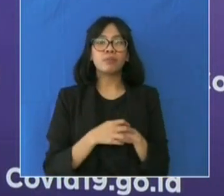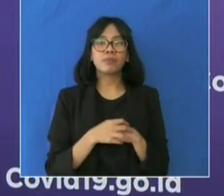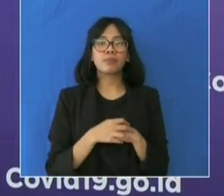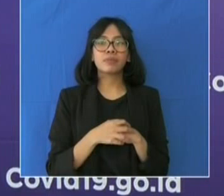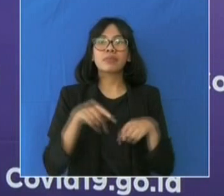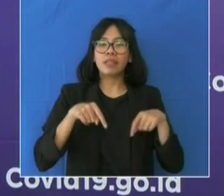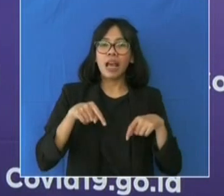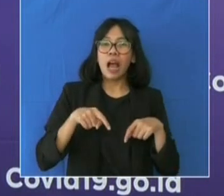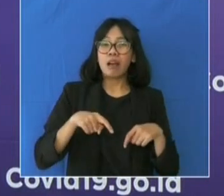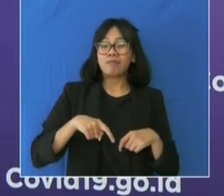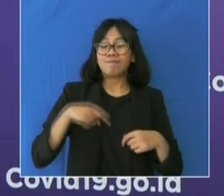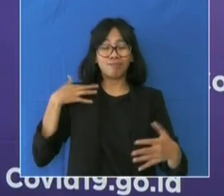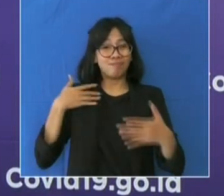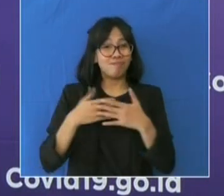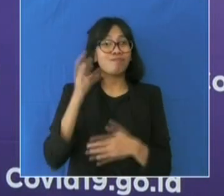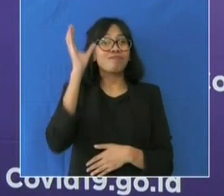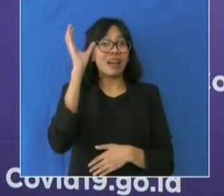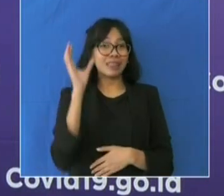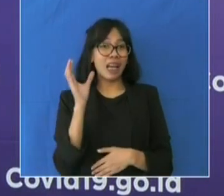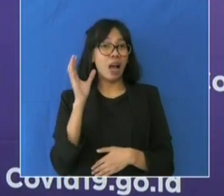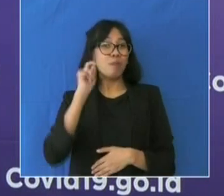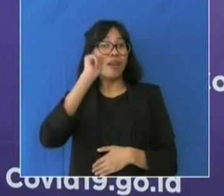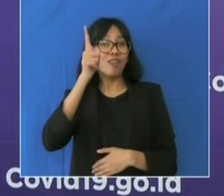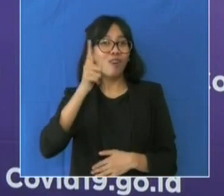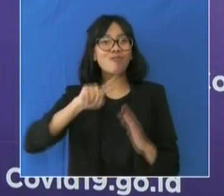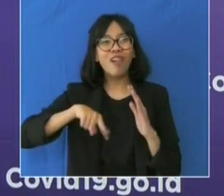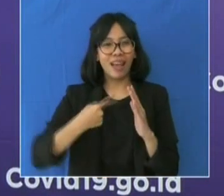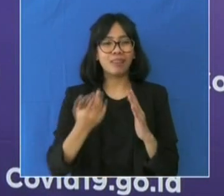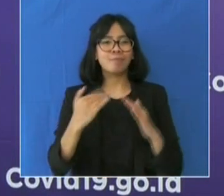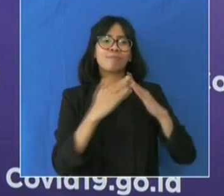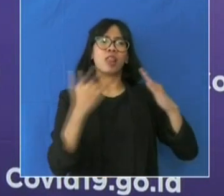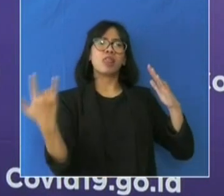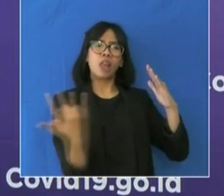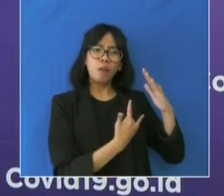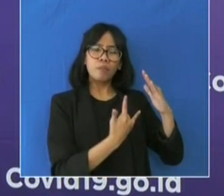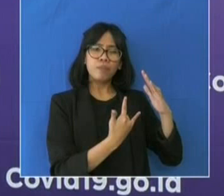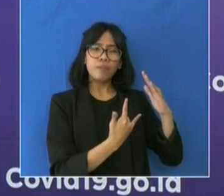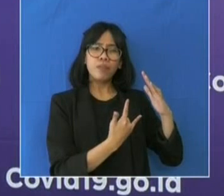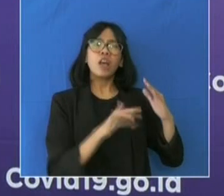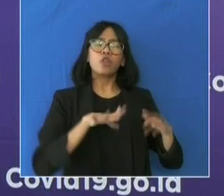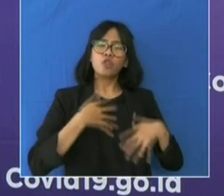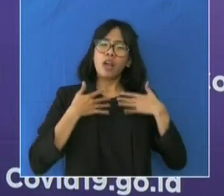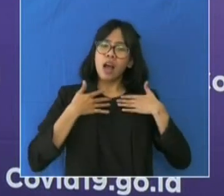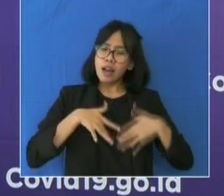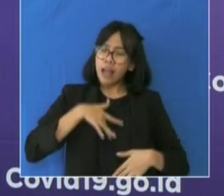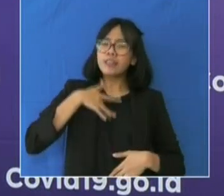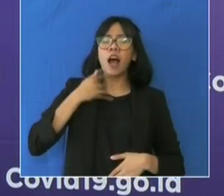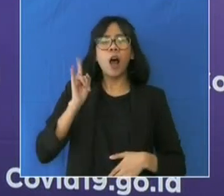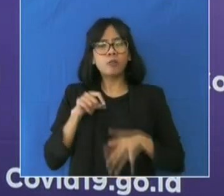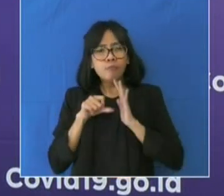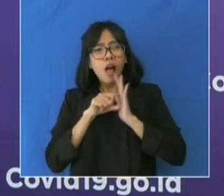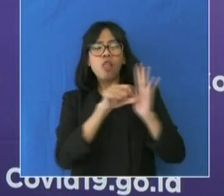pada masa pasca pianti mulai besok untuk terus berbela rasa dan